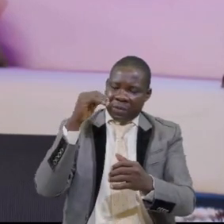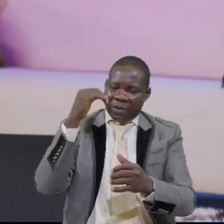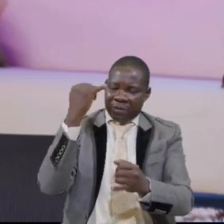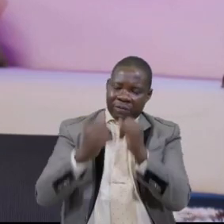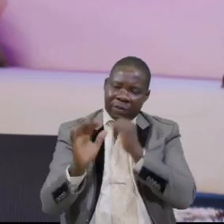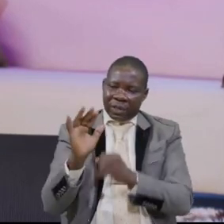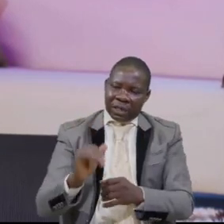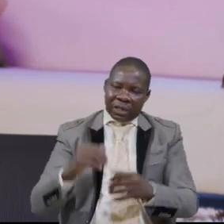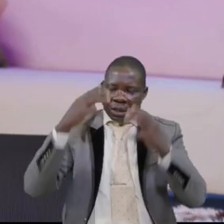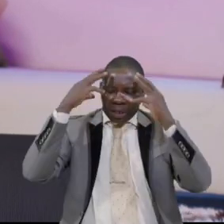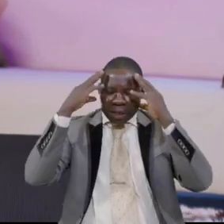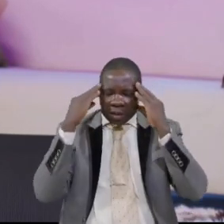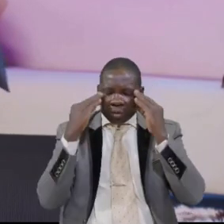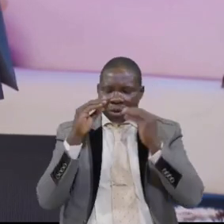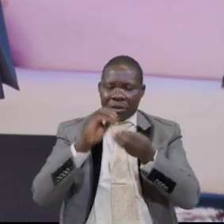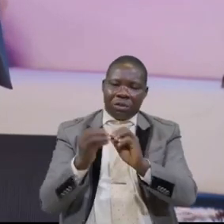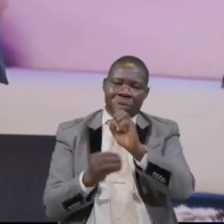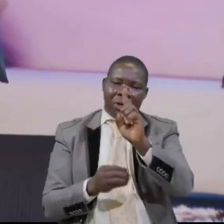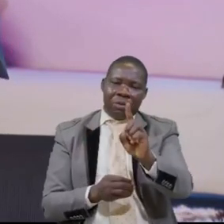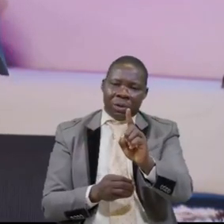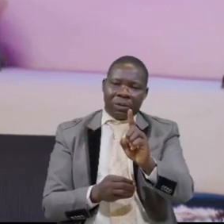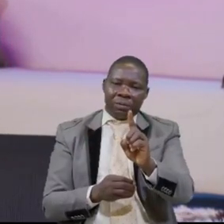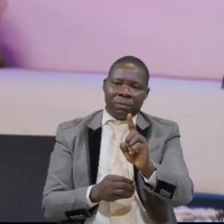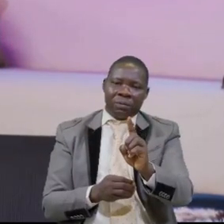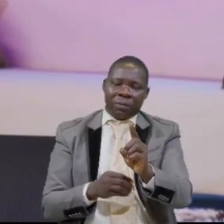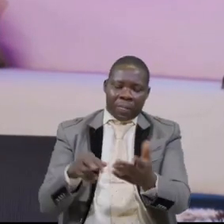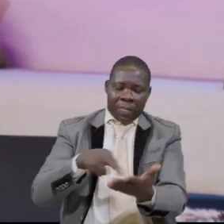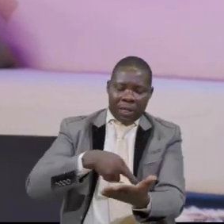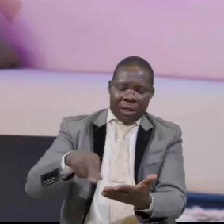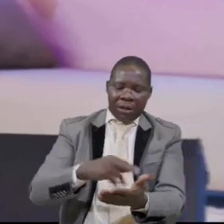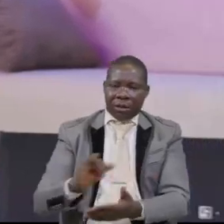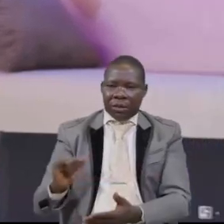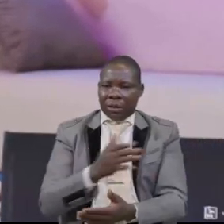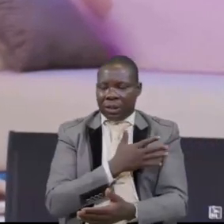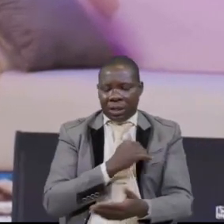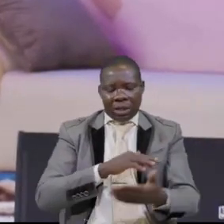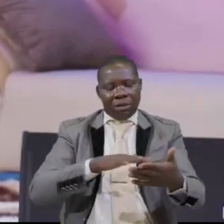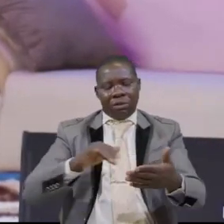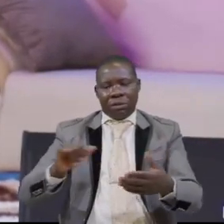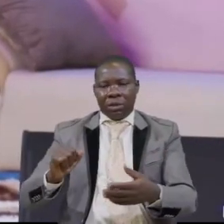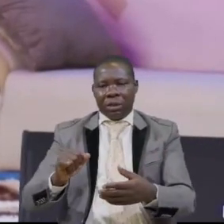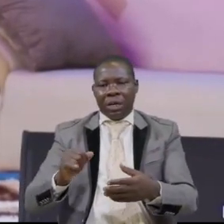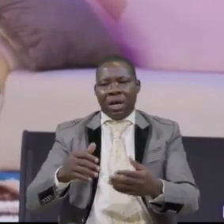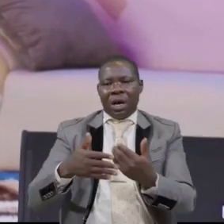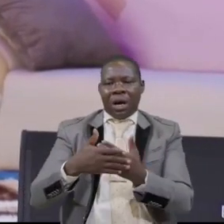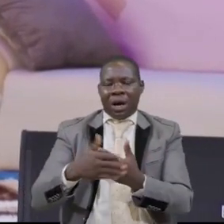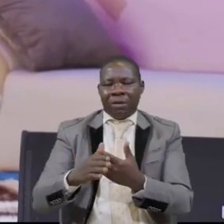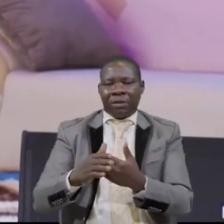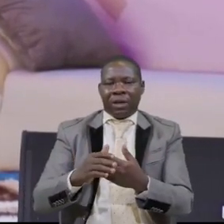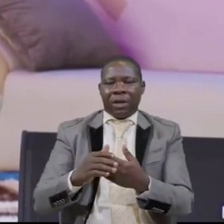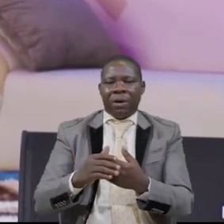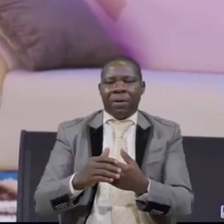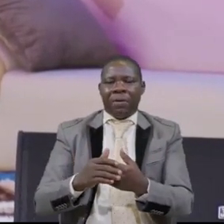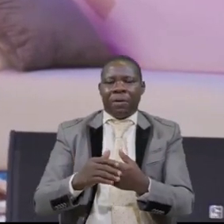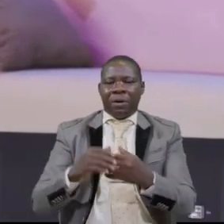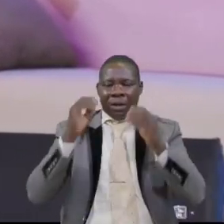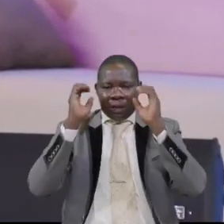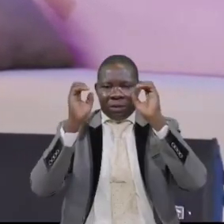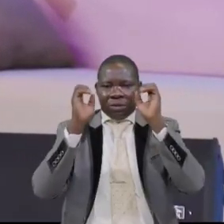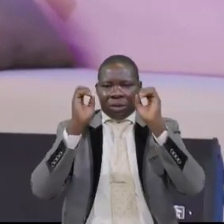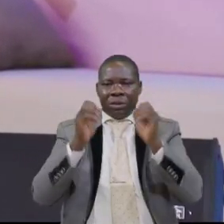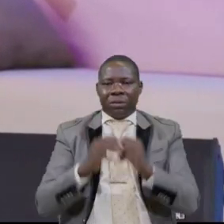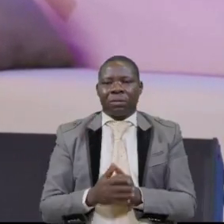ceci. Premièrement, la lecture et les études après l'éducation formelle. Je vous ai dit ça déjà.